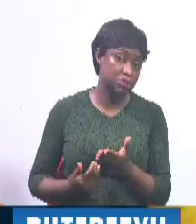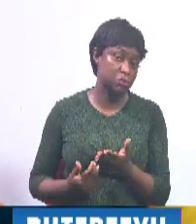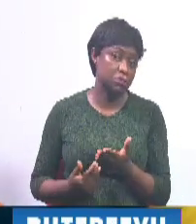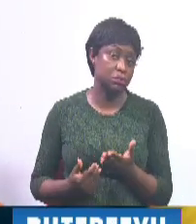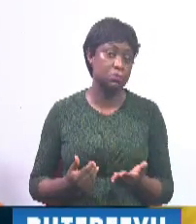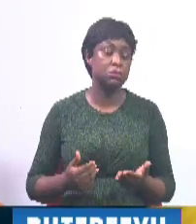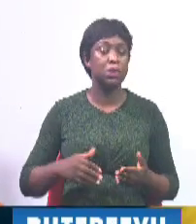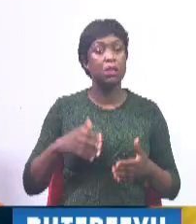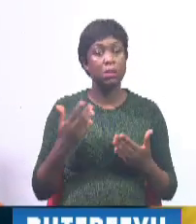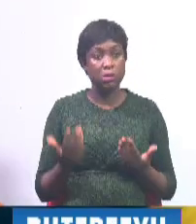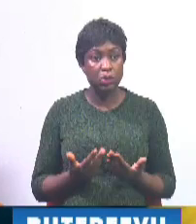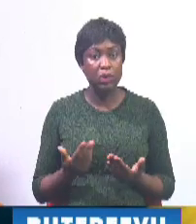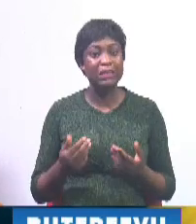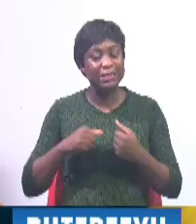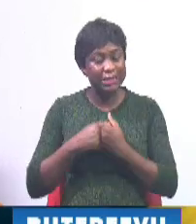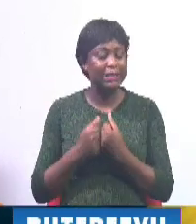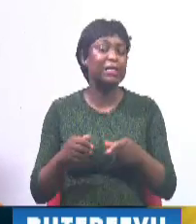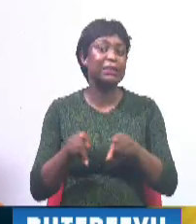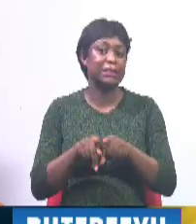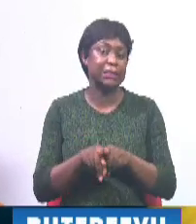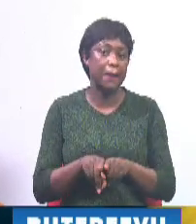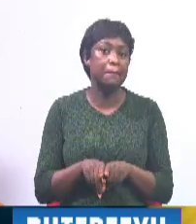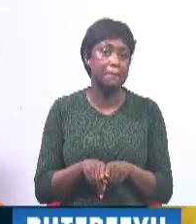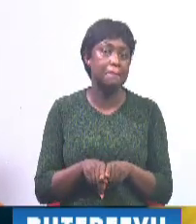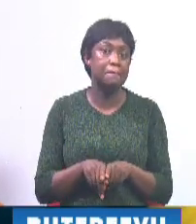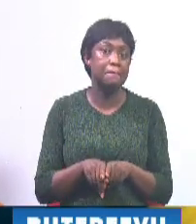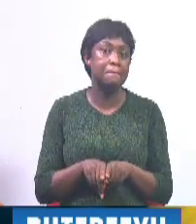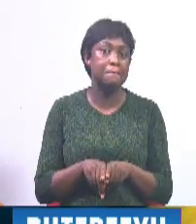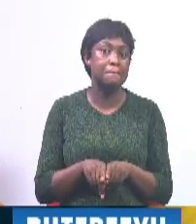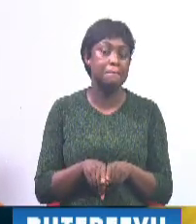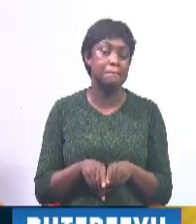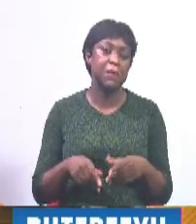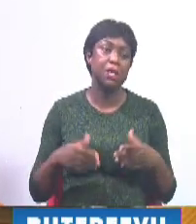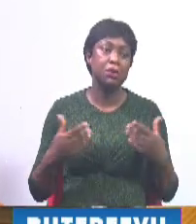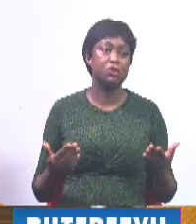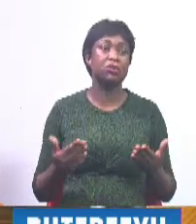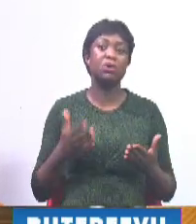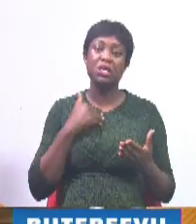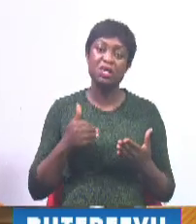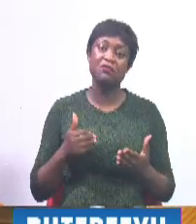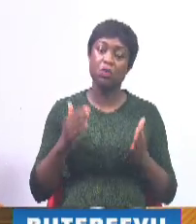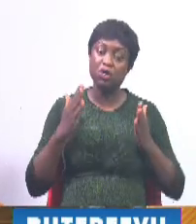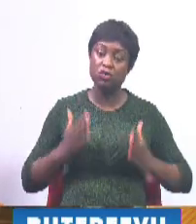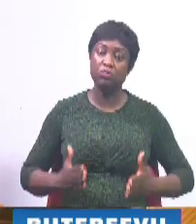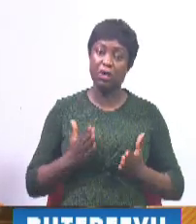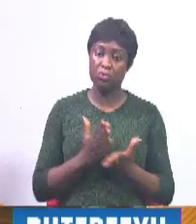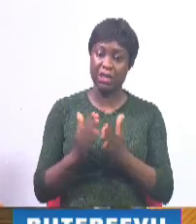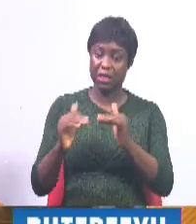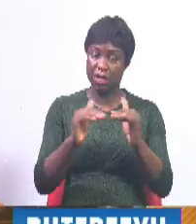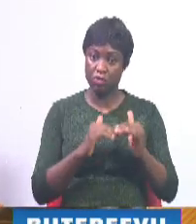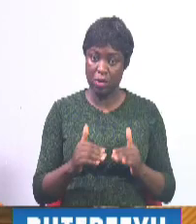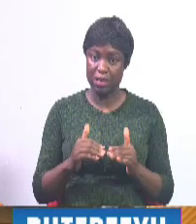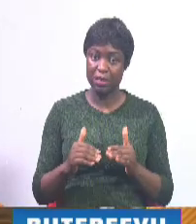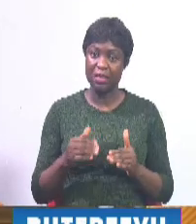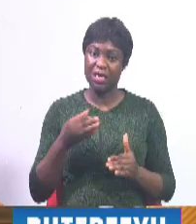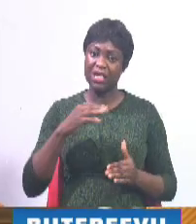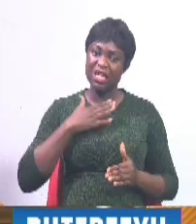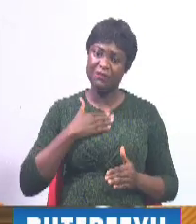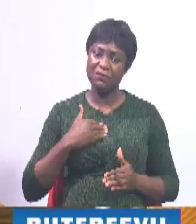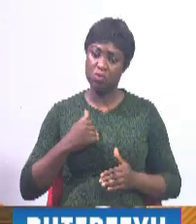y'emu nga nawe kikosa nga mwonya abalize. N'olwekyo bwe tuba nga tuli bakutambulira mu ddembe ly'obuntu tugamba nti kyenkola bannange saagala bakole